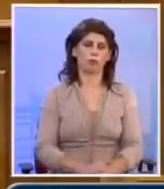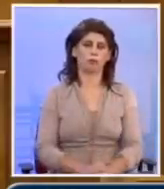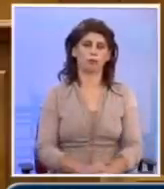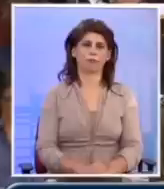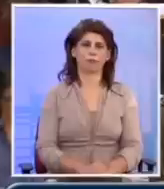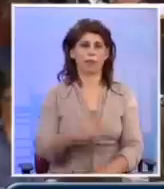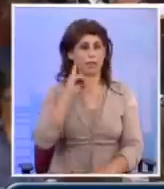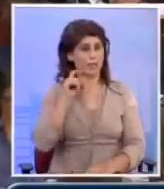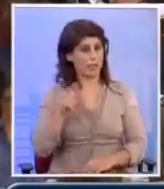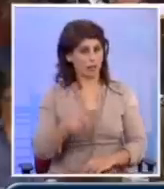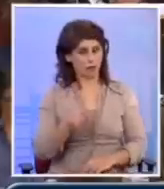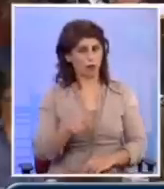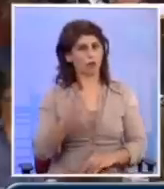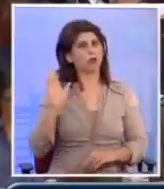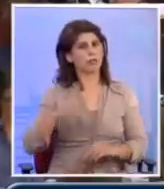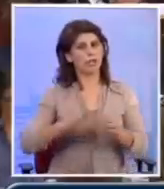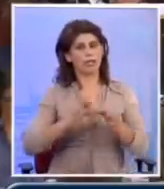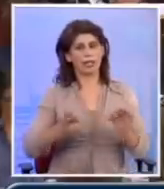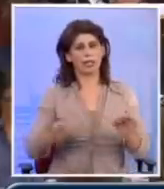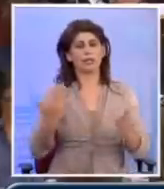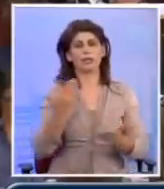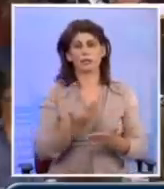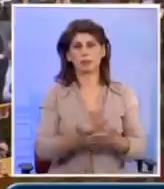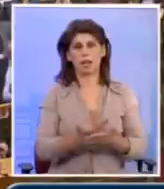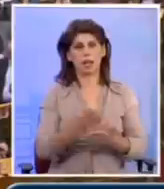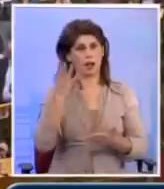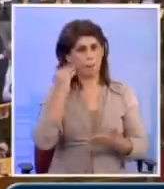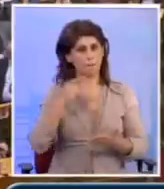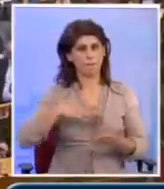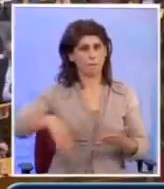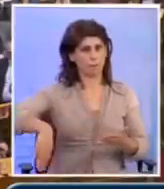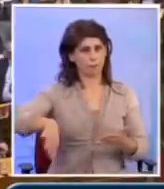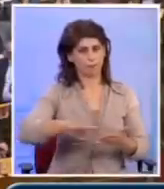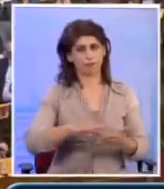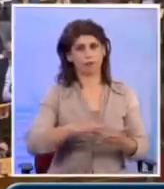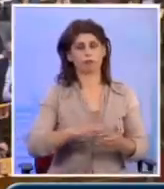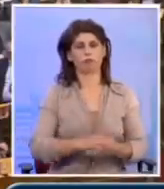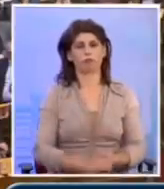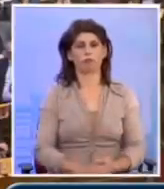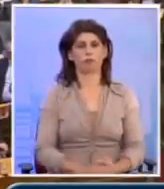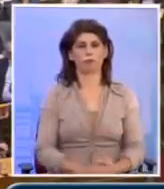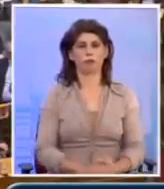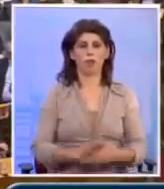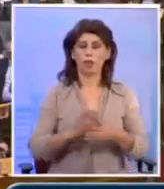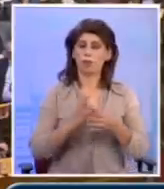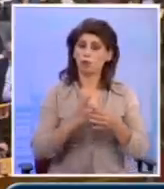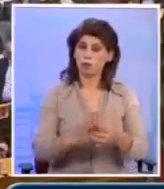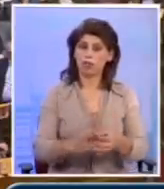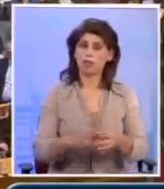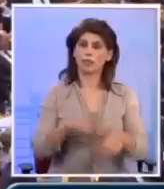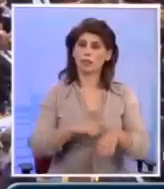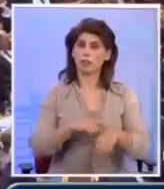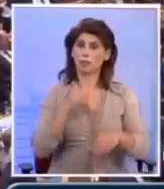ξέρετε, αυτό σε τελική ανάλυση ζητά να μάθει ο λαός μας, που συνεχίζει την ώρα